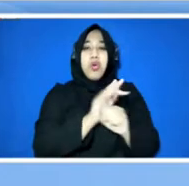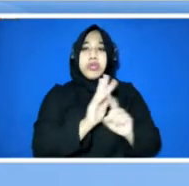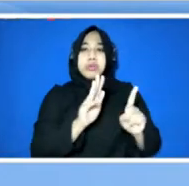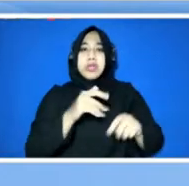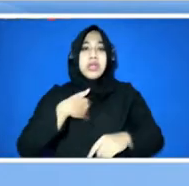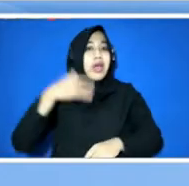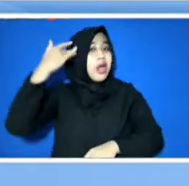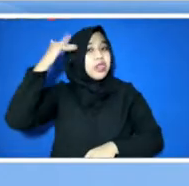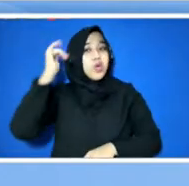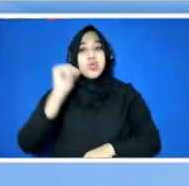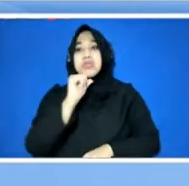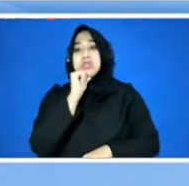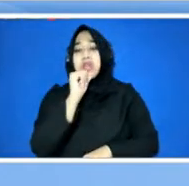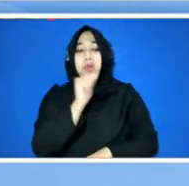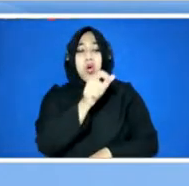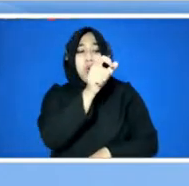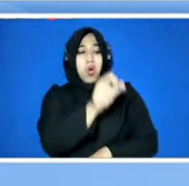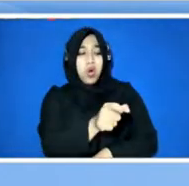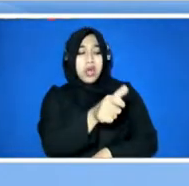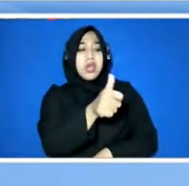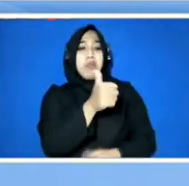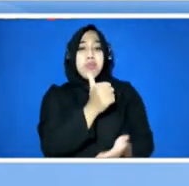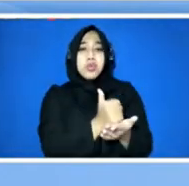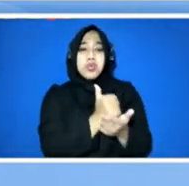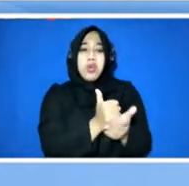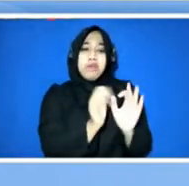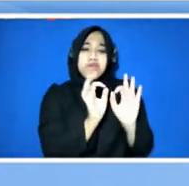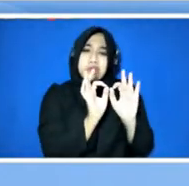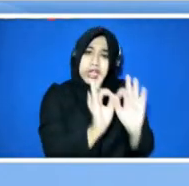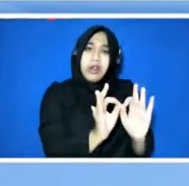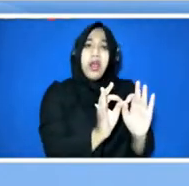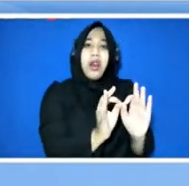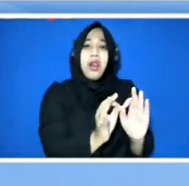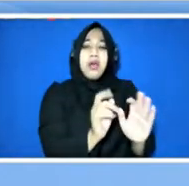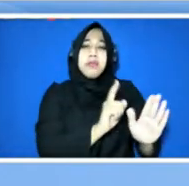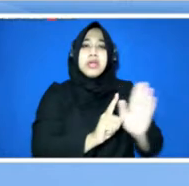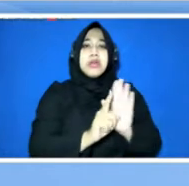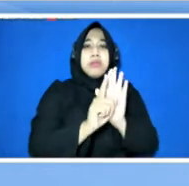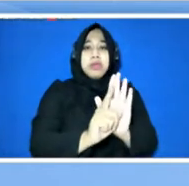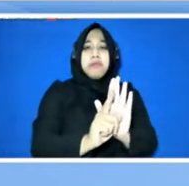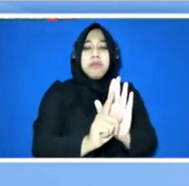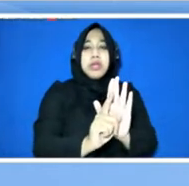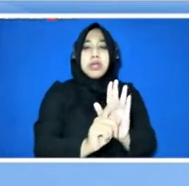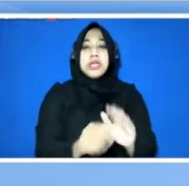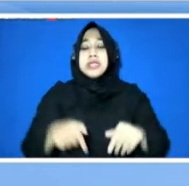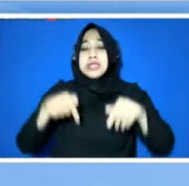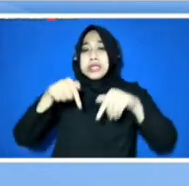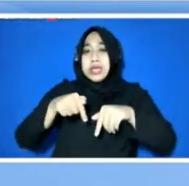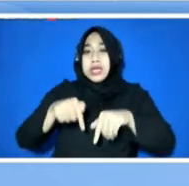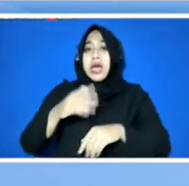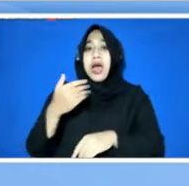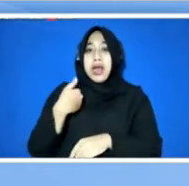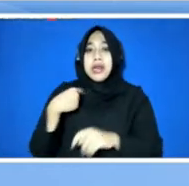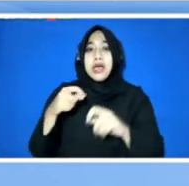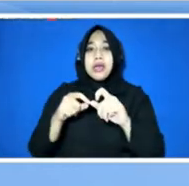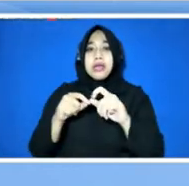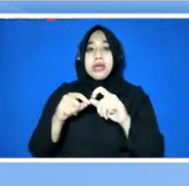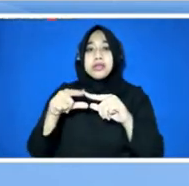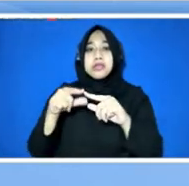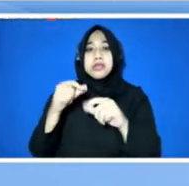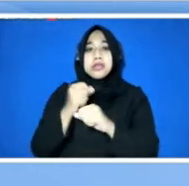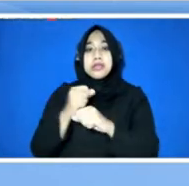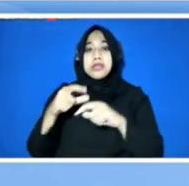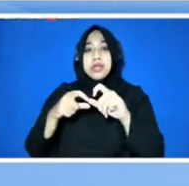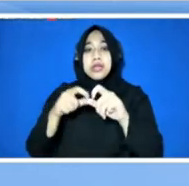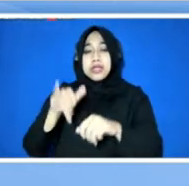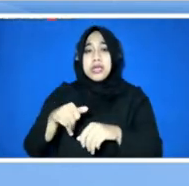tahu siapa sih orang yang paling ideal untuk menjadi dirijen. Meskipun saat ini kan sudah ada satgas ya, namun satgas di pusat